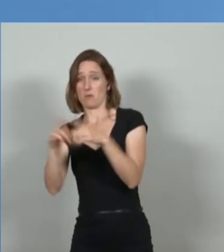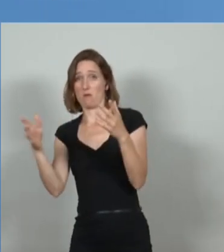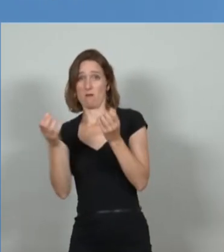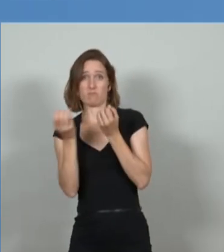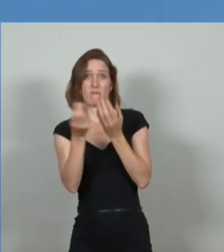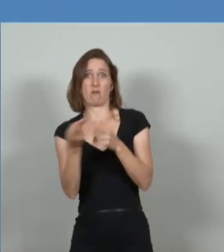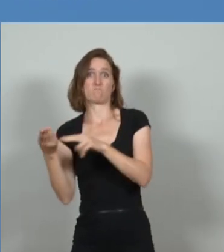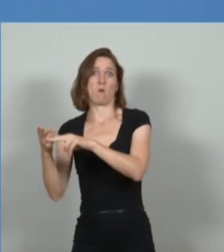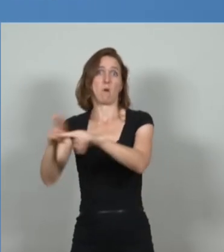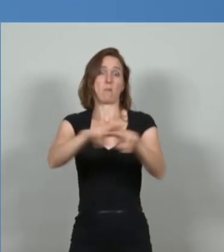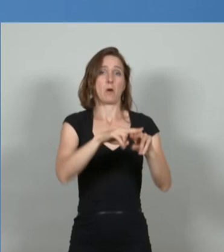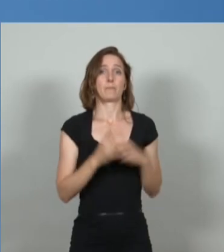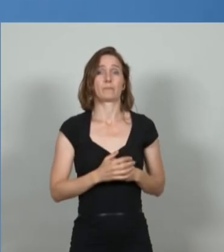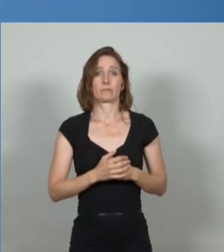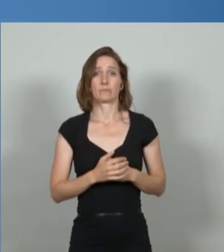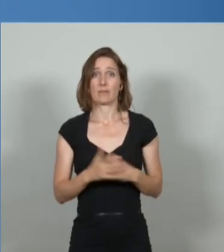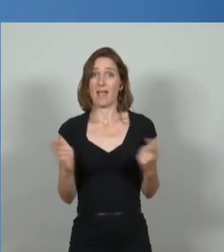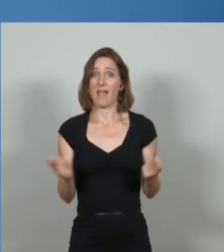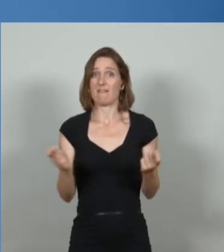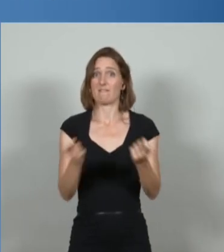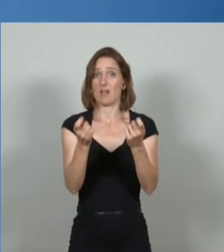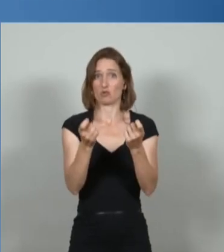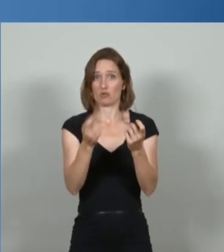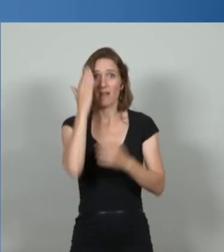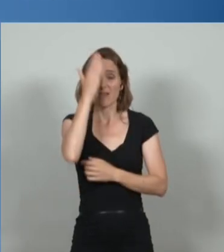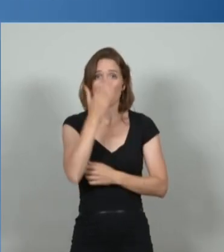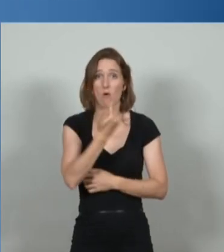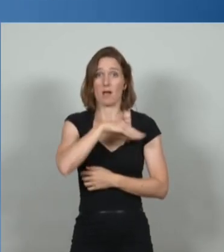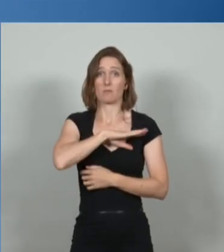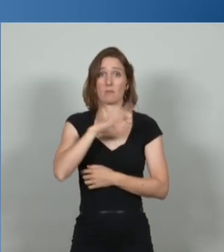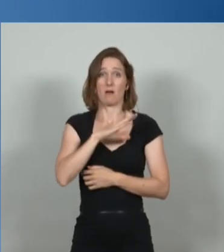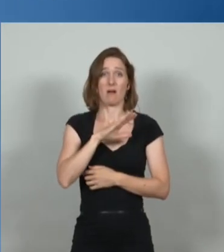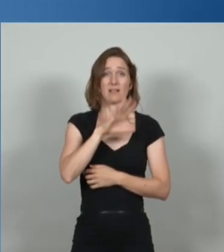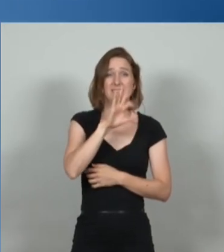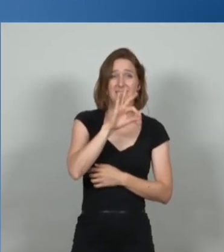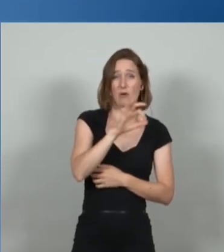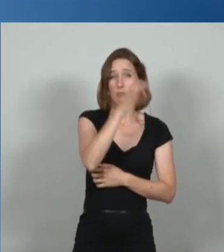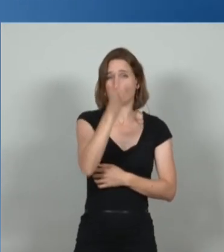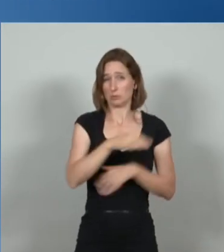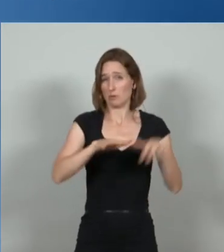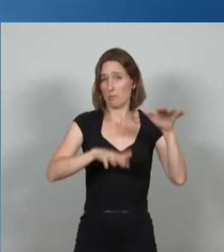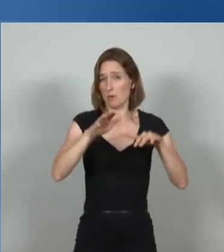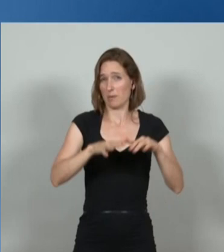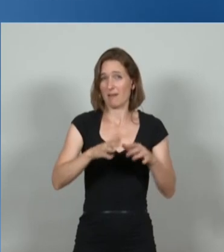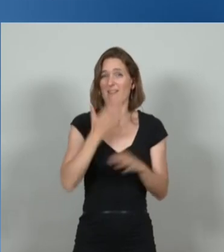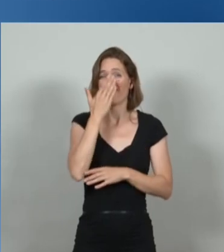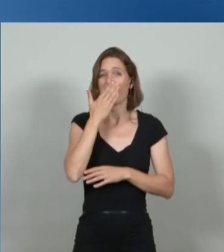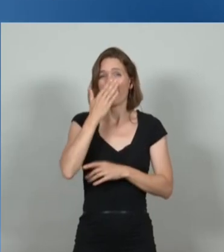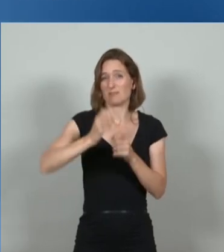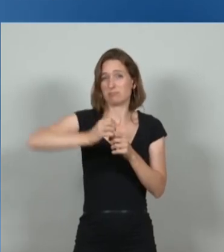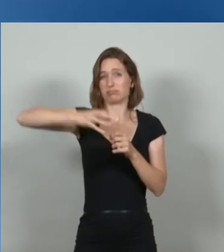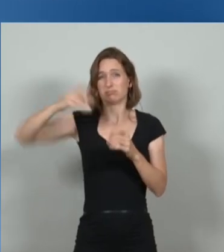l'élevage serait responsable de 14,5 à 51% des émissions globales de gaz à effet de serre selon les estimations